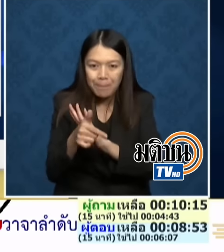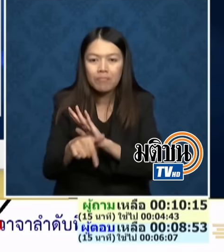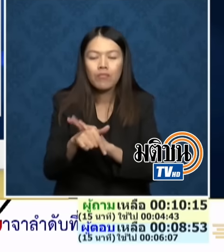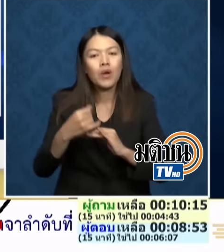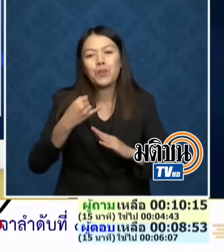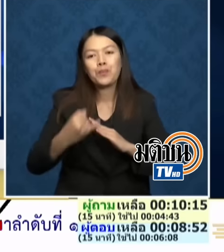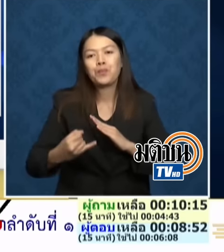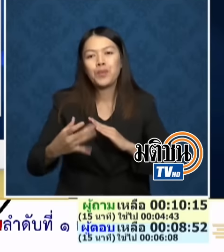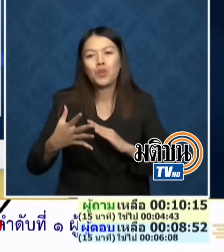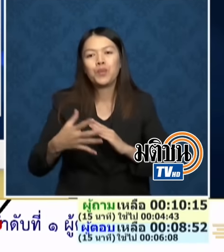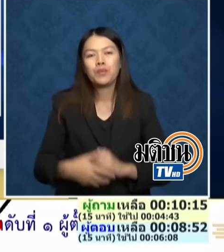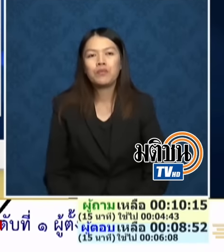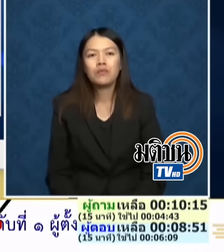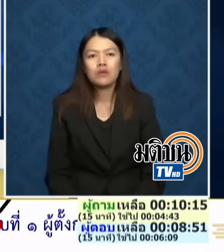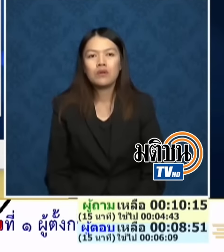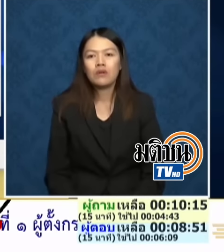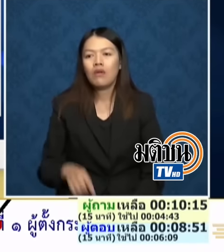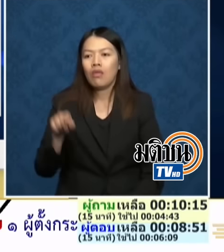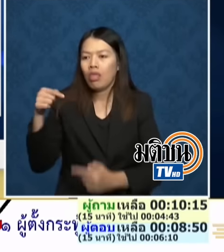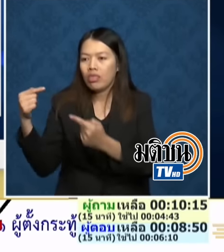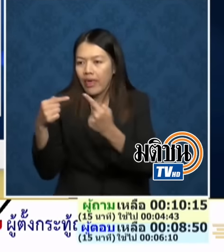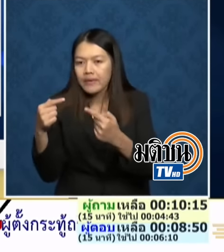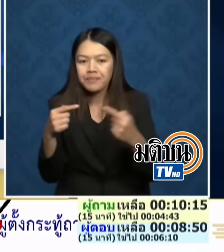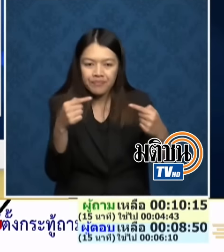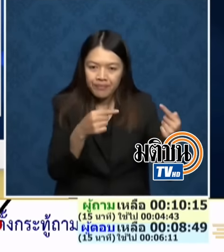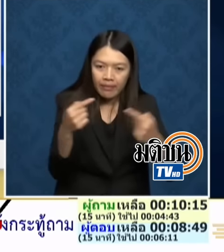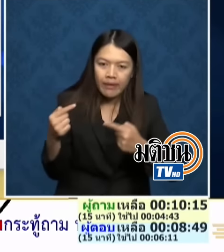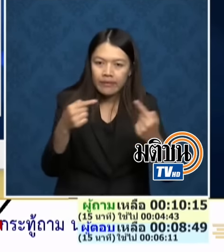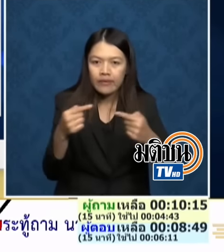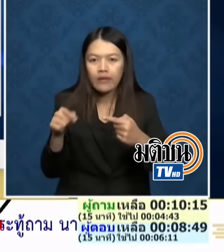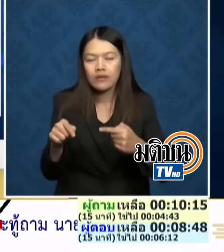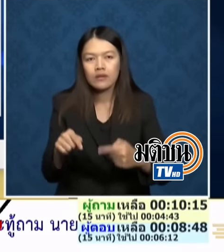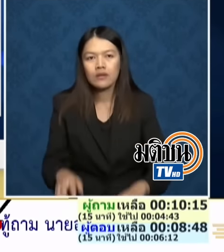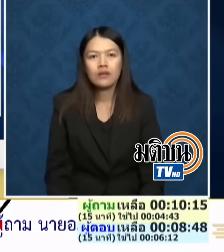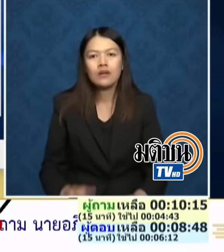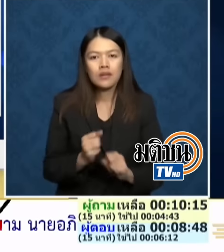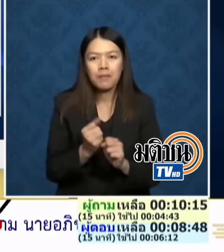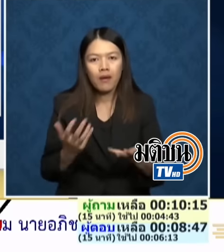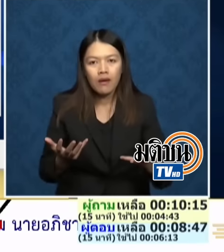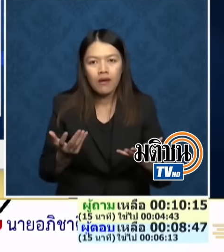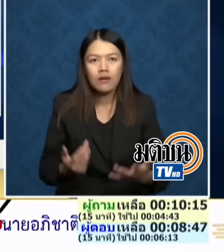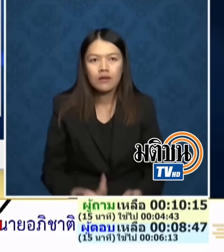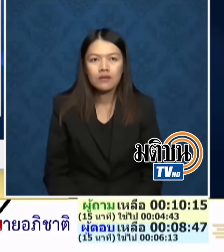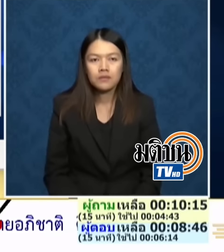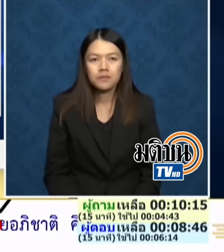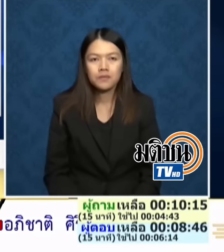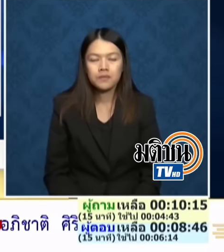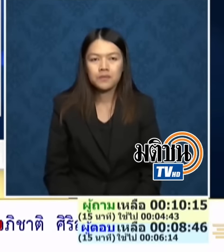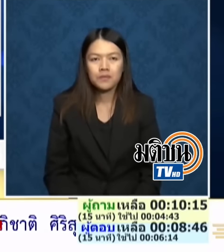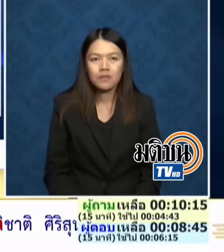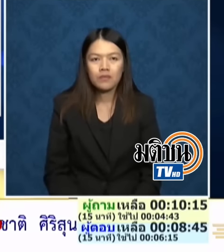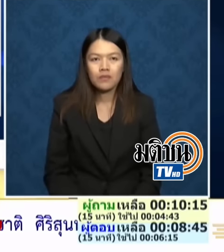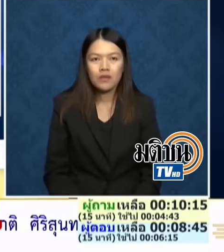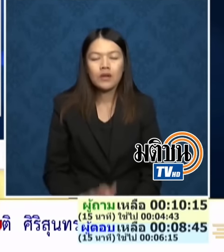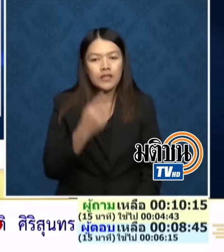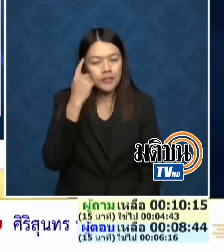มไมโจบครับเพระต่างฝ่ายต่างกเทียงกันดันั้ถามว่าเราจะตองทำอยางไรครับมันก็ต้อง